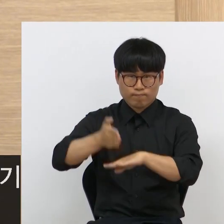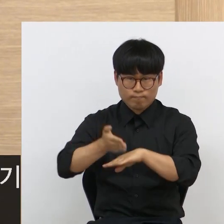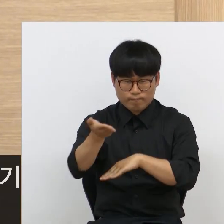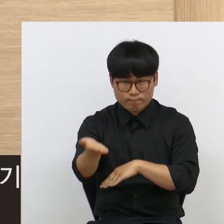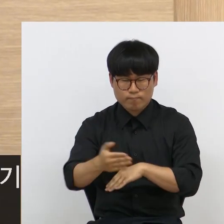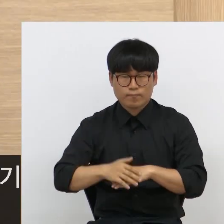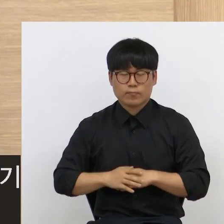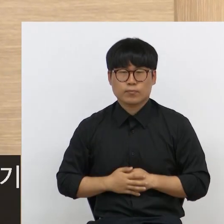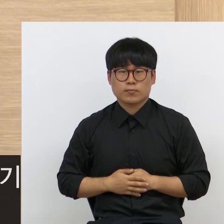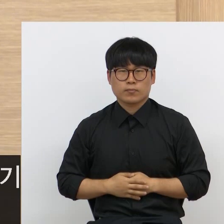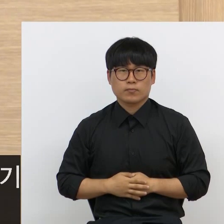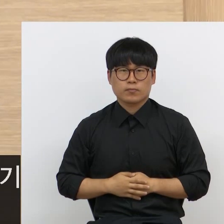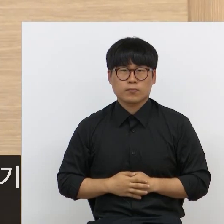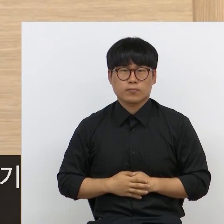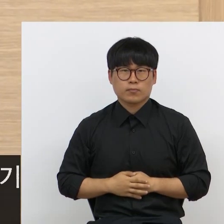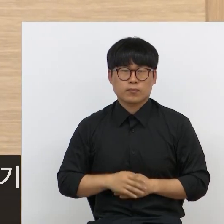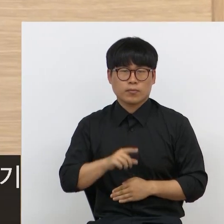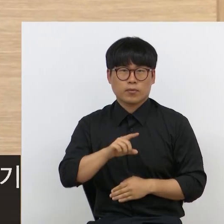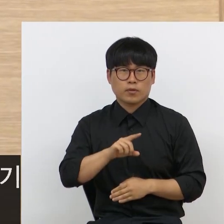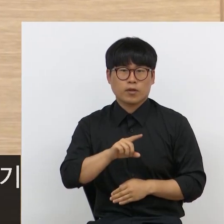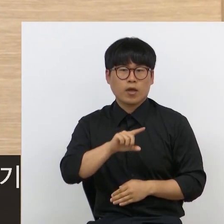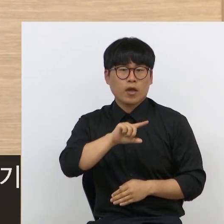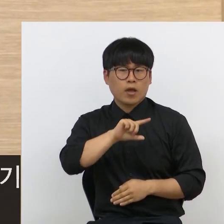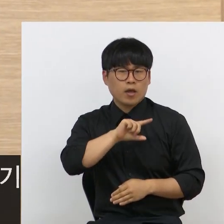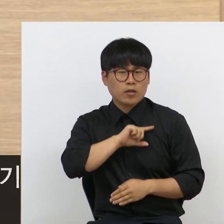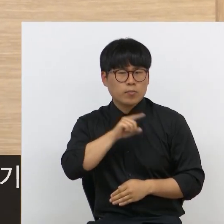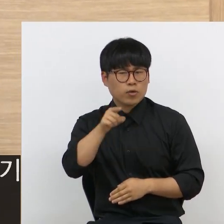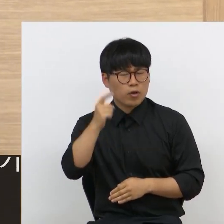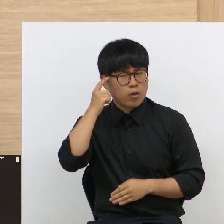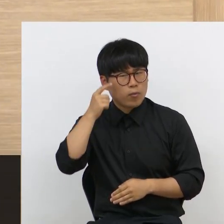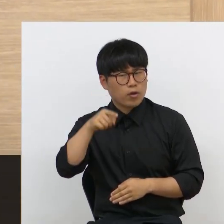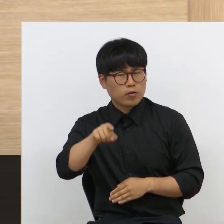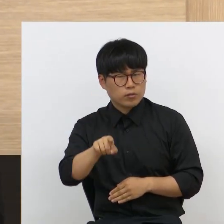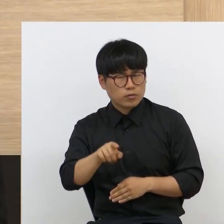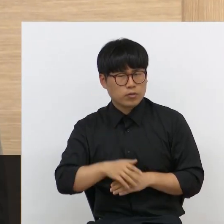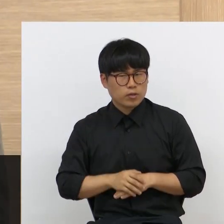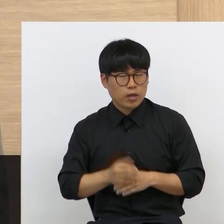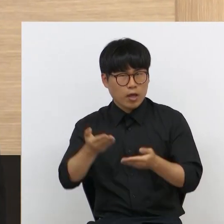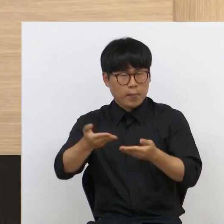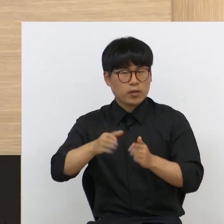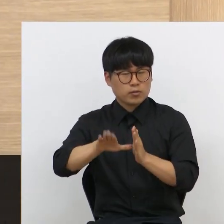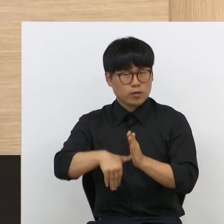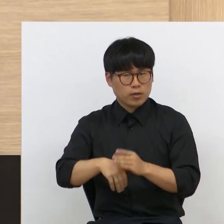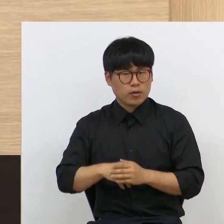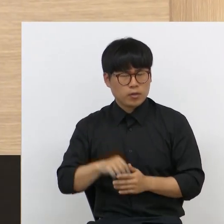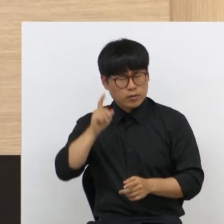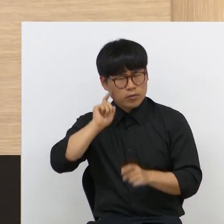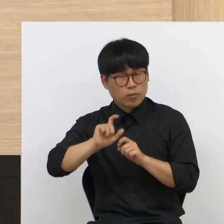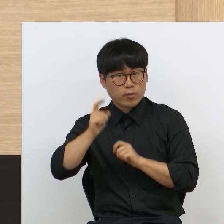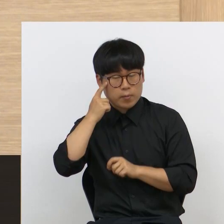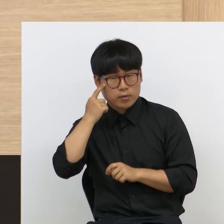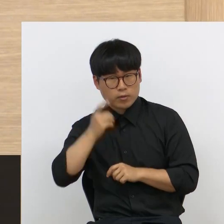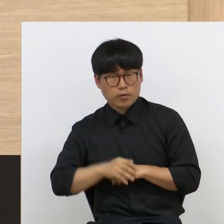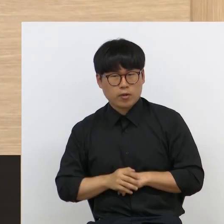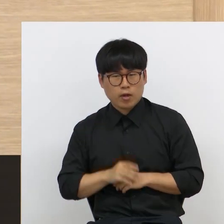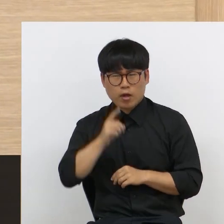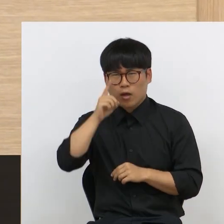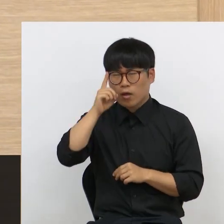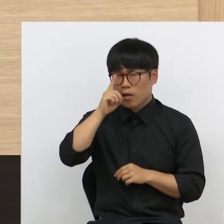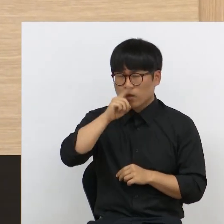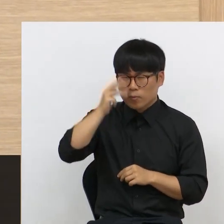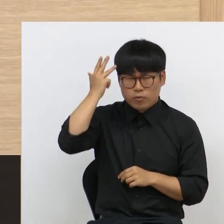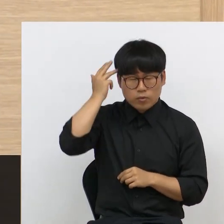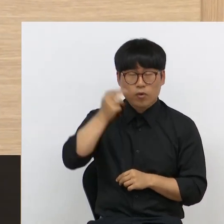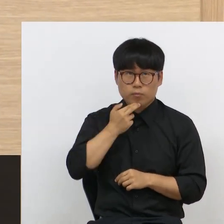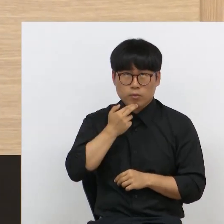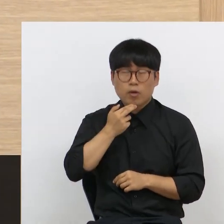감사드립니다. 제목이 왜 이렇게 됐는지 사실 저도 제목을 이렇게 받아가지고 고민을 해봤습니다. 나쁜 인공화호는 없다.